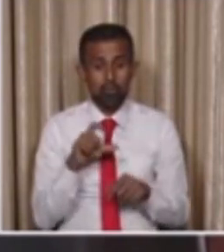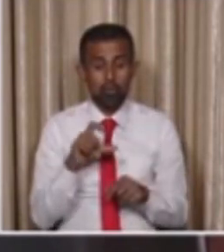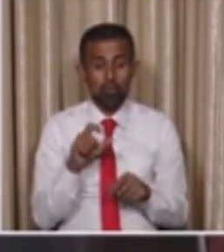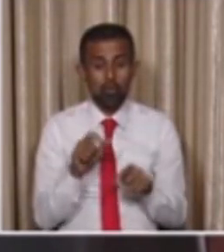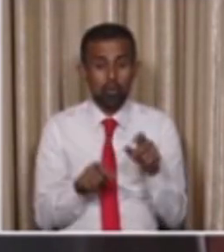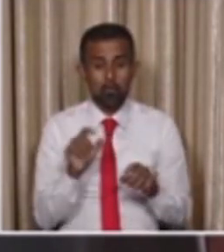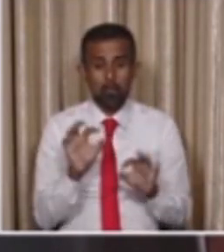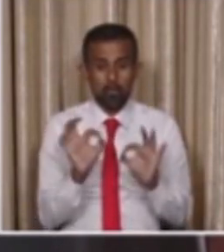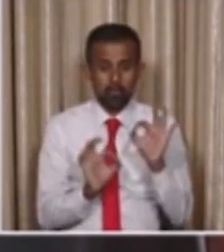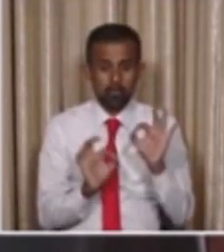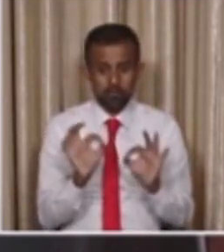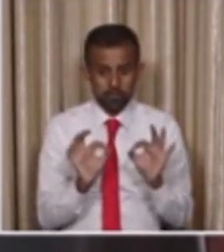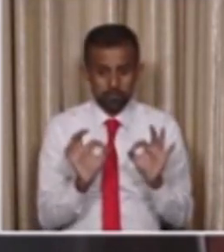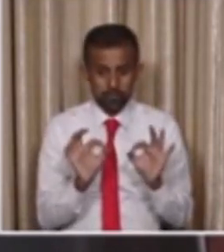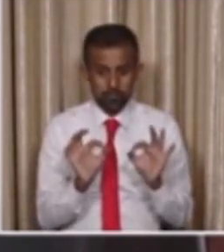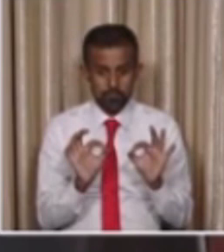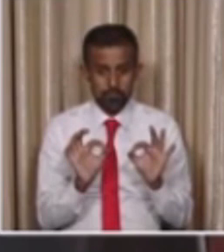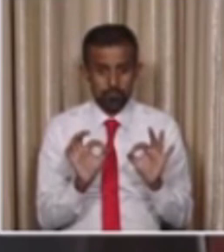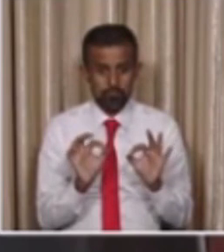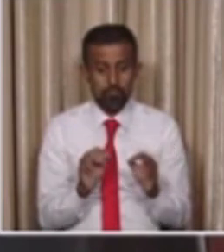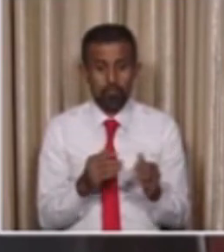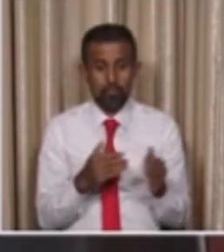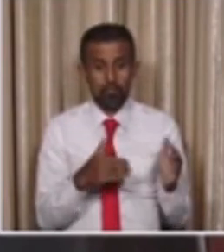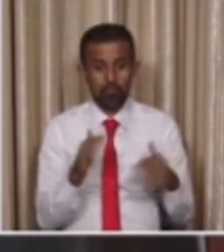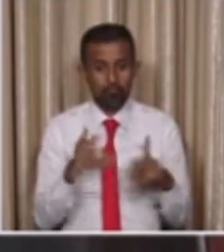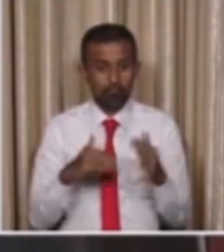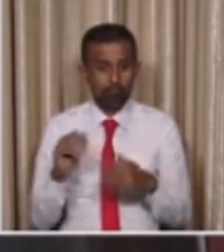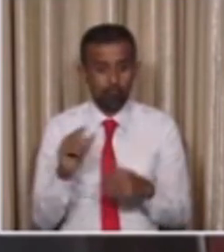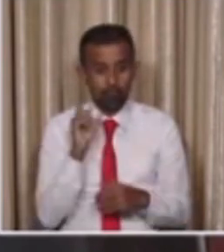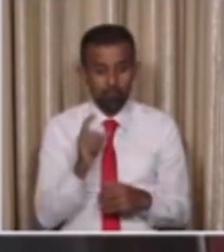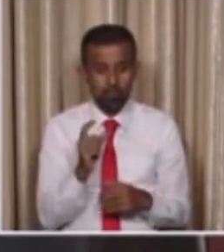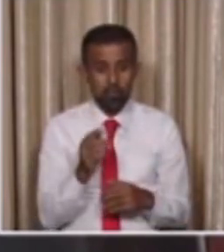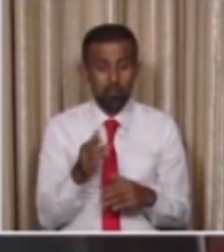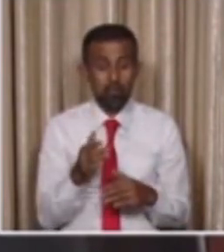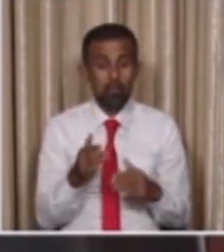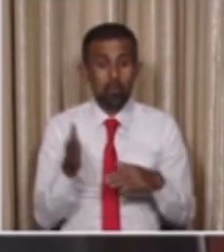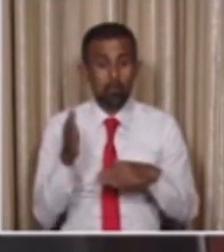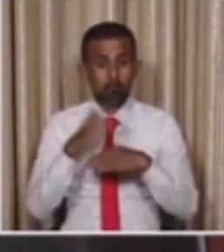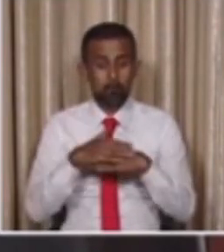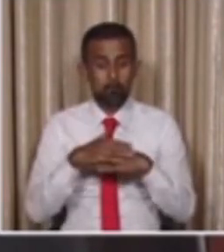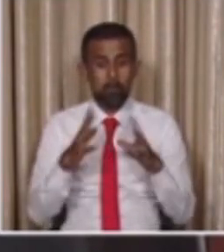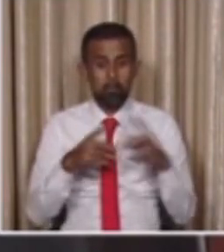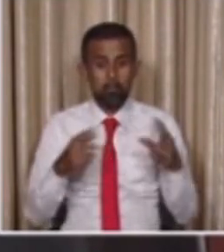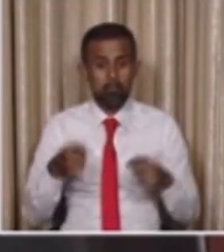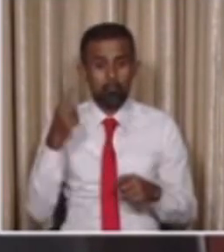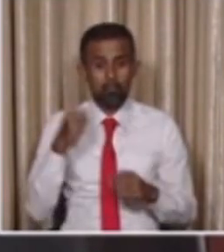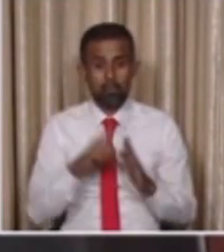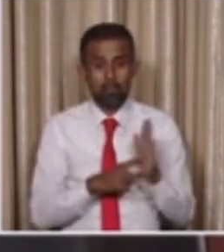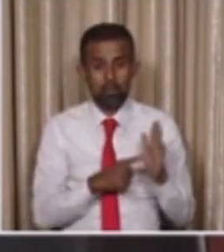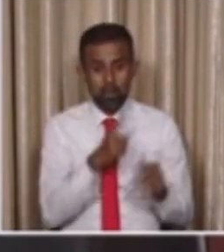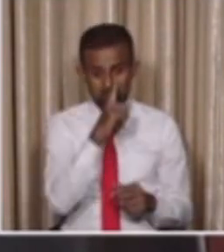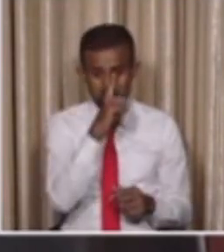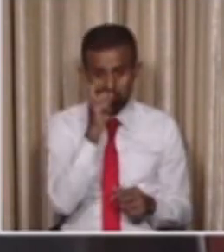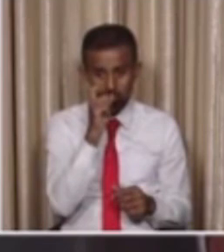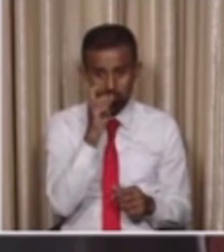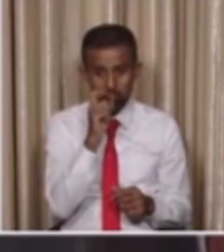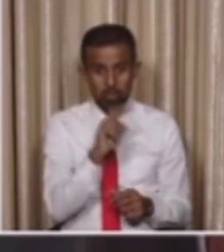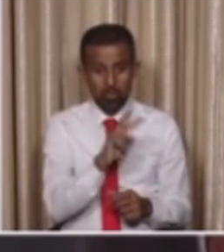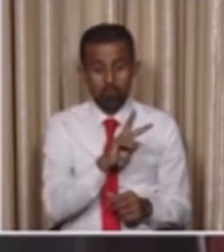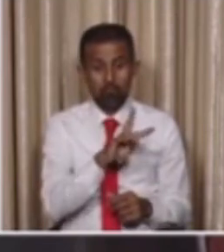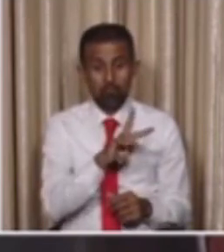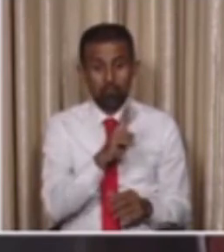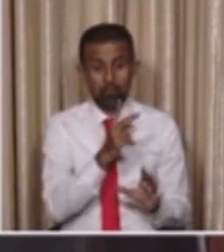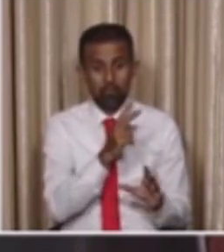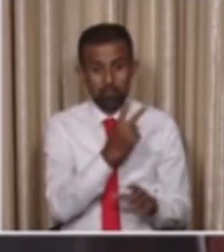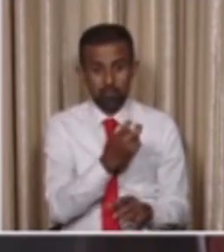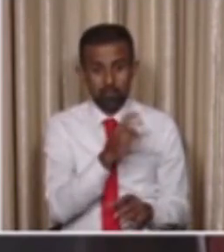මිල දර්ශකය වෙනස්කම් මගින් ගණනය කළ මතුපිට උද්දමනය 2024 දවසේ ජනවාරි මාසයේ 24 ජනවාරි